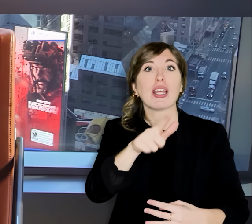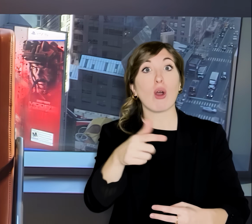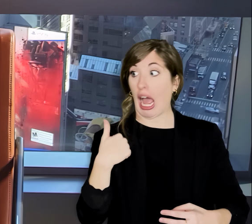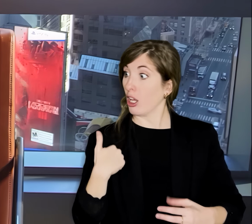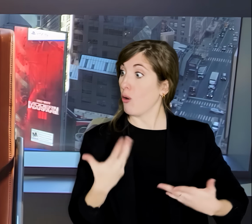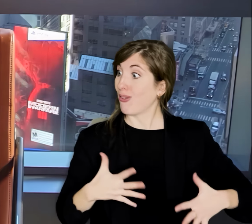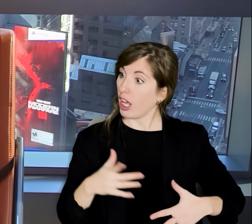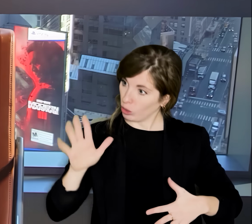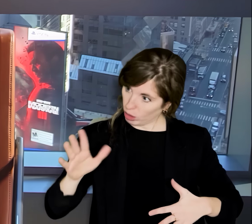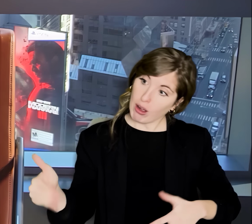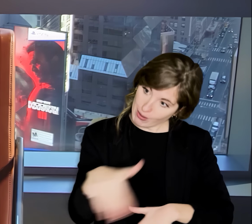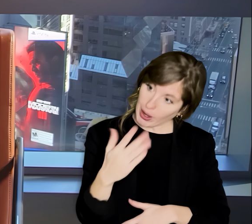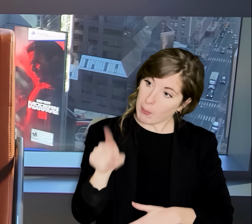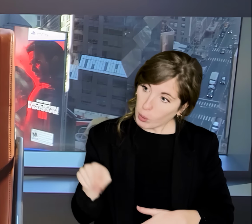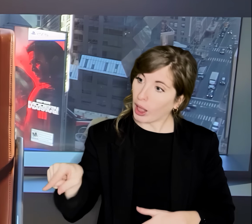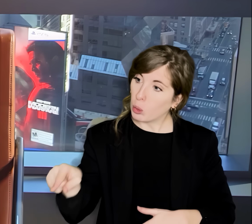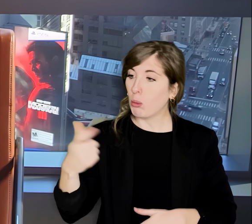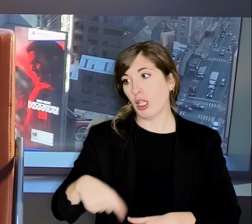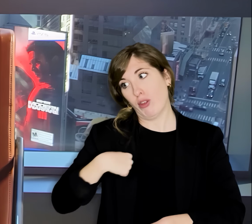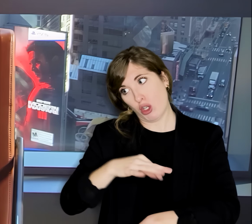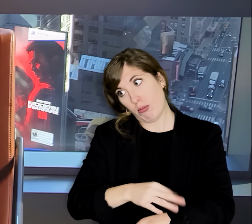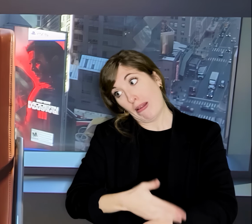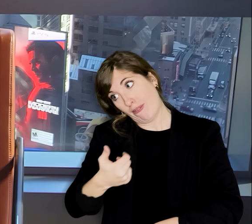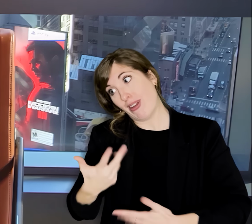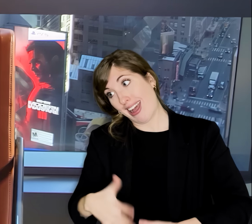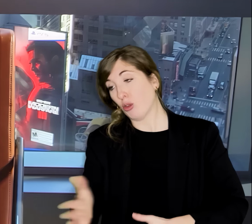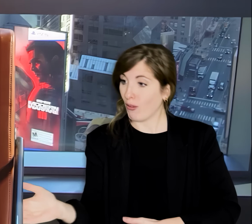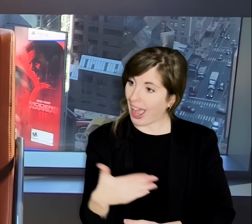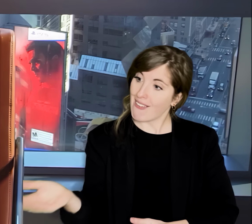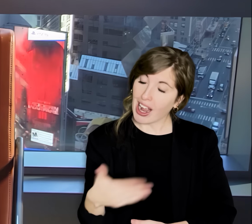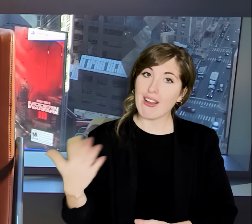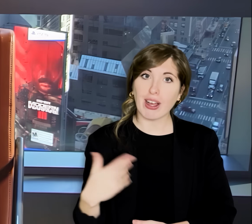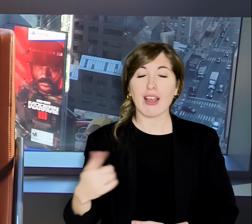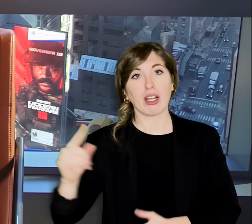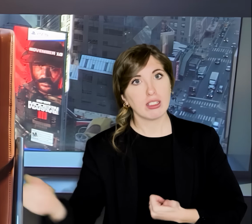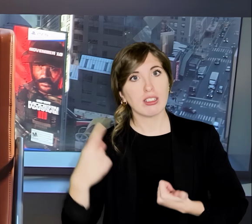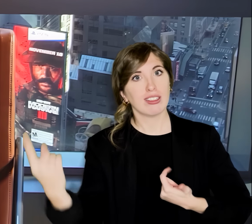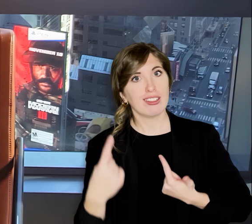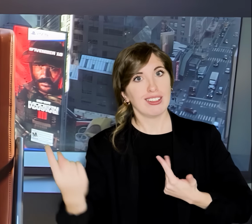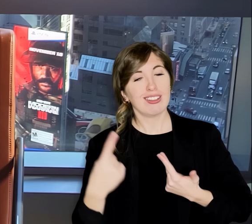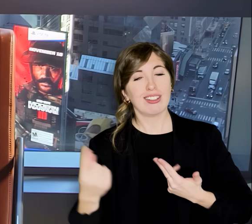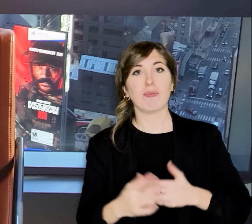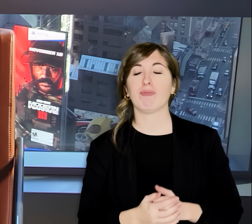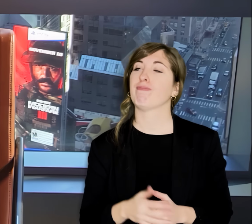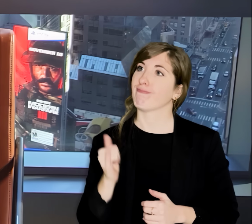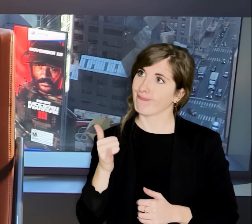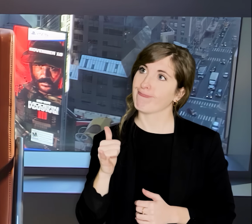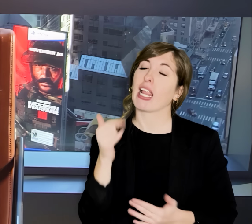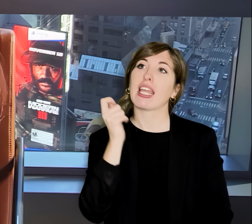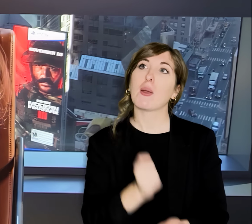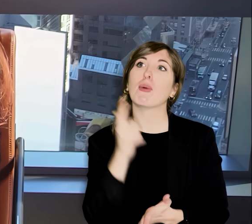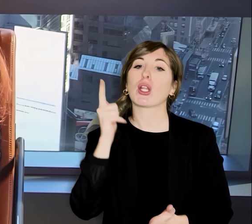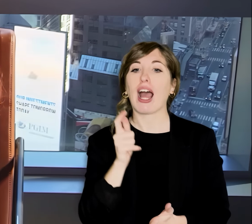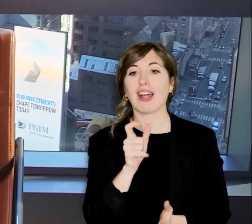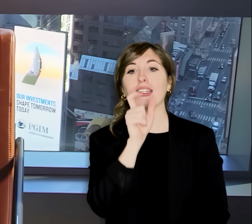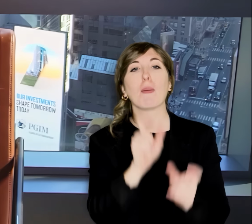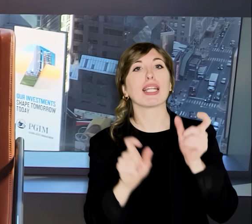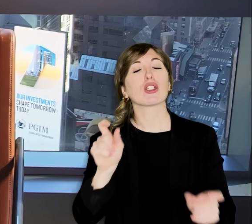perché è così no Ah tu non si sei mai fatto vedere vai a farti vedere perché me ha tolto quella roba Sì sì sì sì sì no è